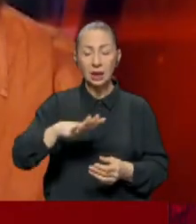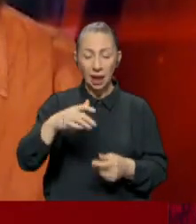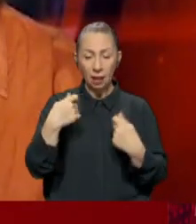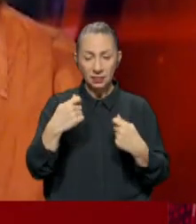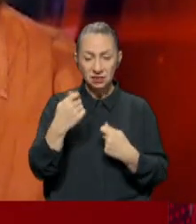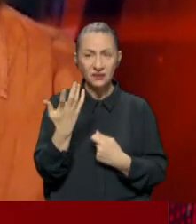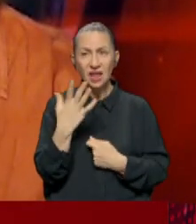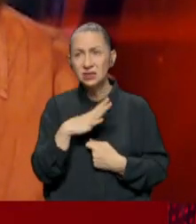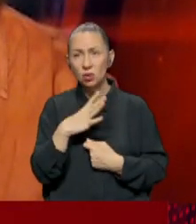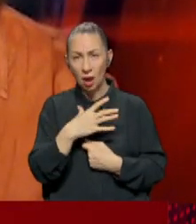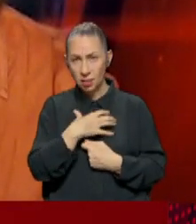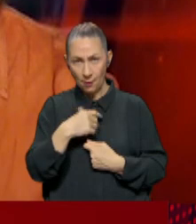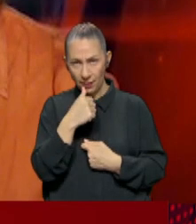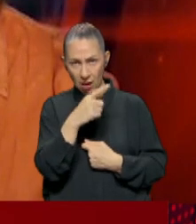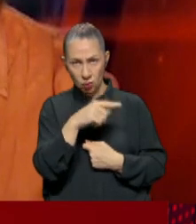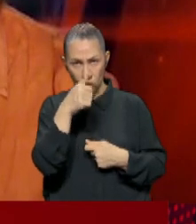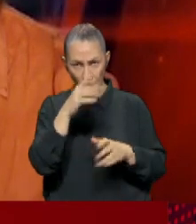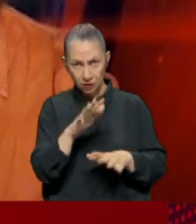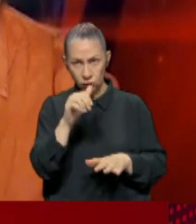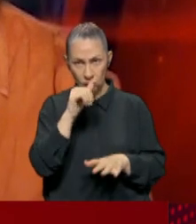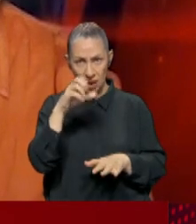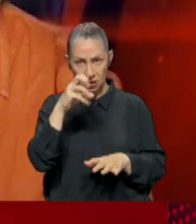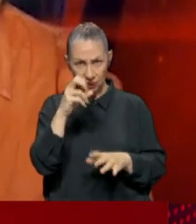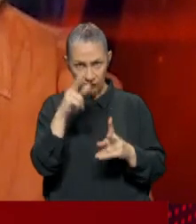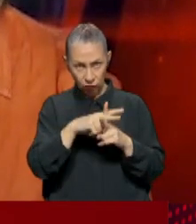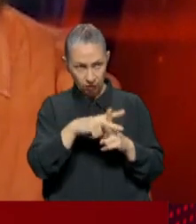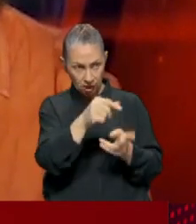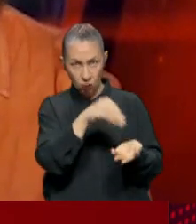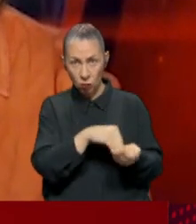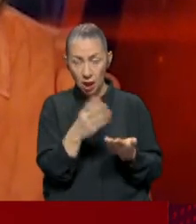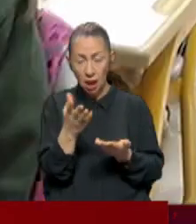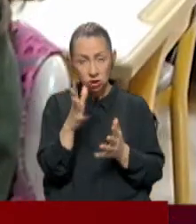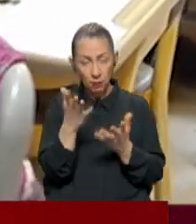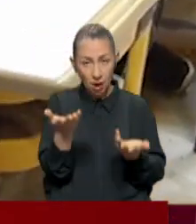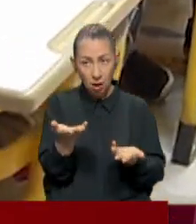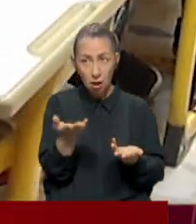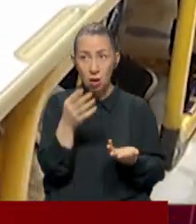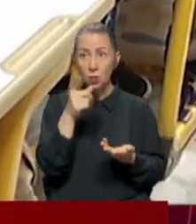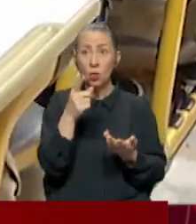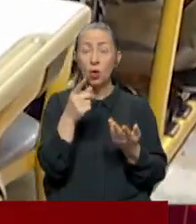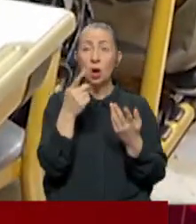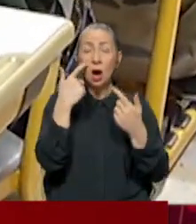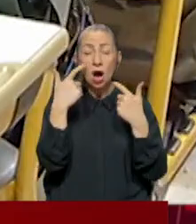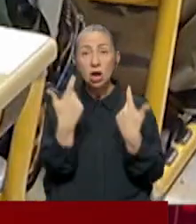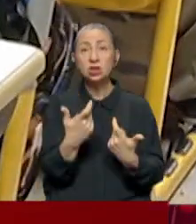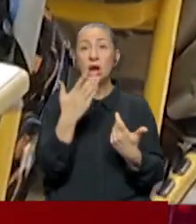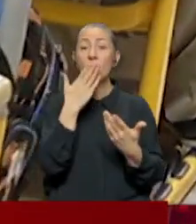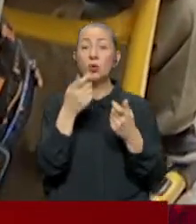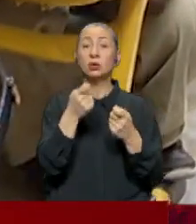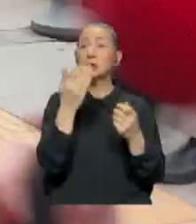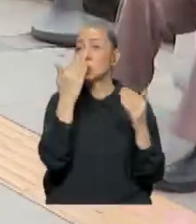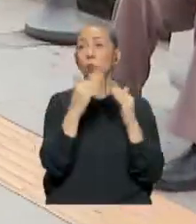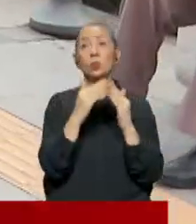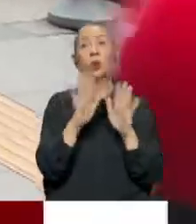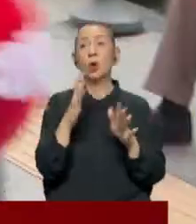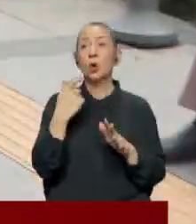gider diyerek ne istiyorlar? Velilerden doğalgaz, su, elektrik paralarını da mı talep ediyorlar acaba? Bu açık gözlük eğitim sektörüne